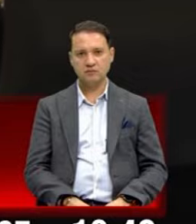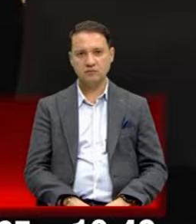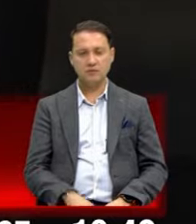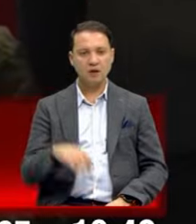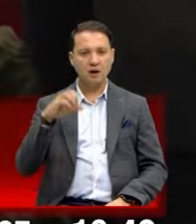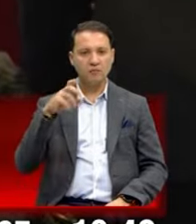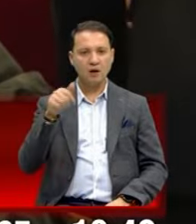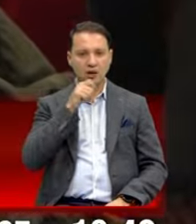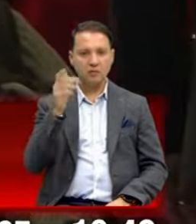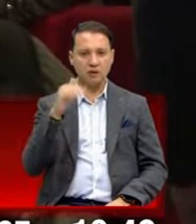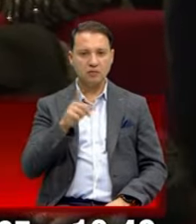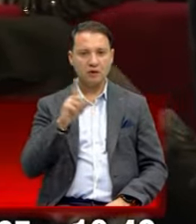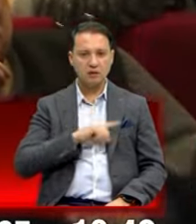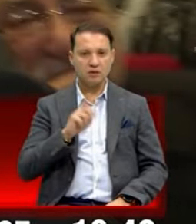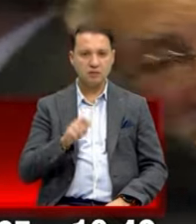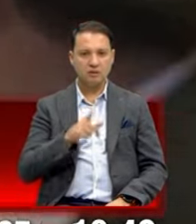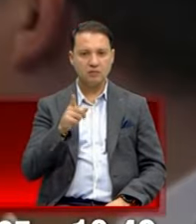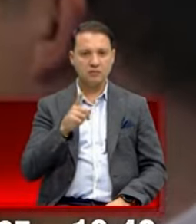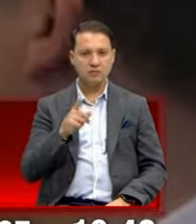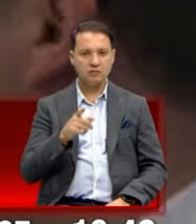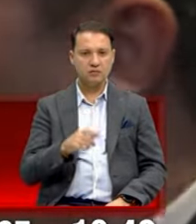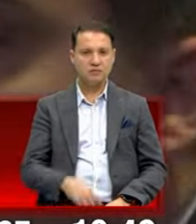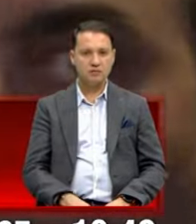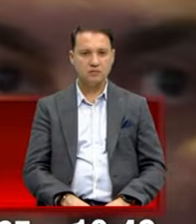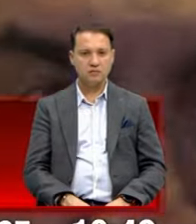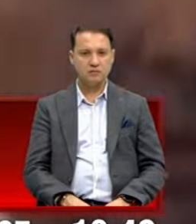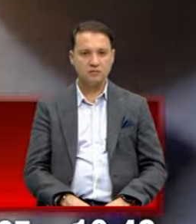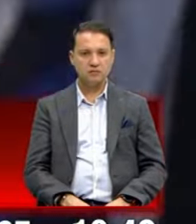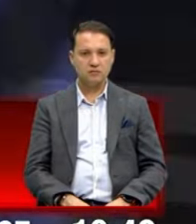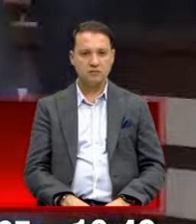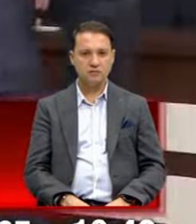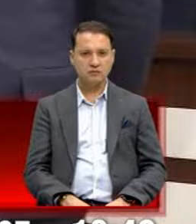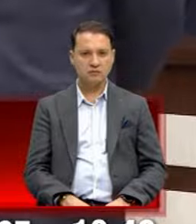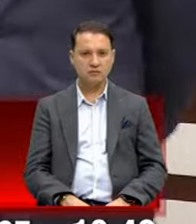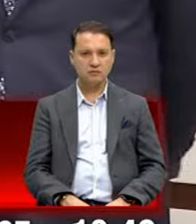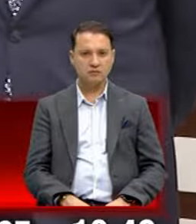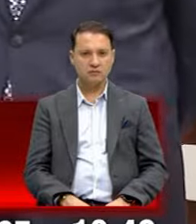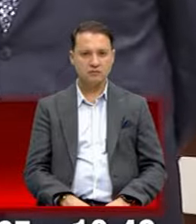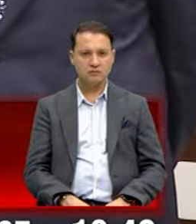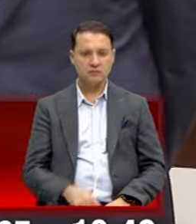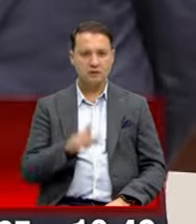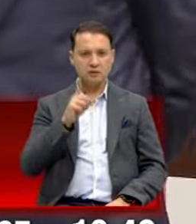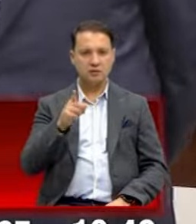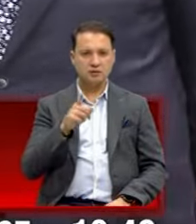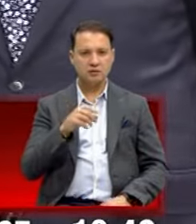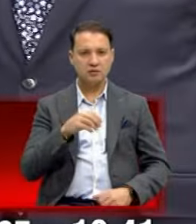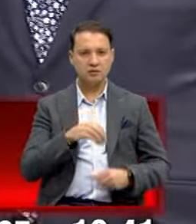AK Parti'nin adam getirince burada aday yapıldı. Ben de yapıldım. Teşkilat var, güvenmedi. Sayın senin için